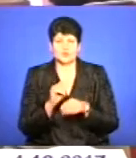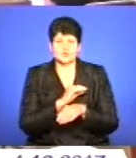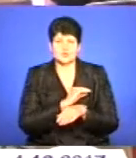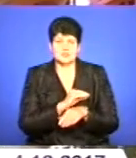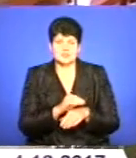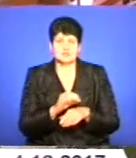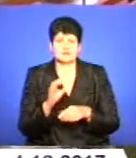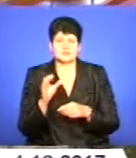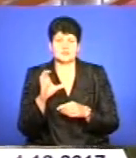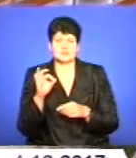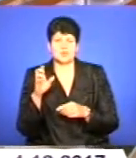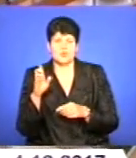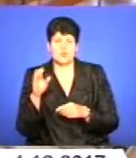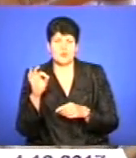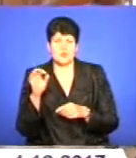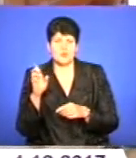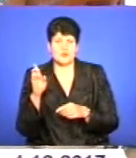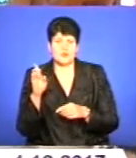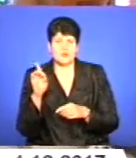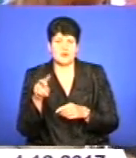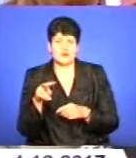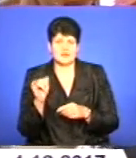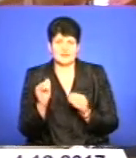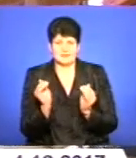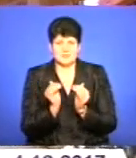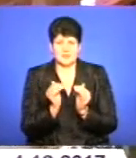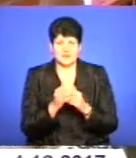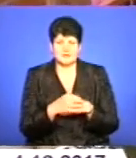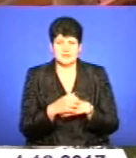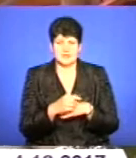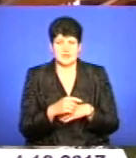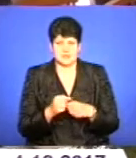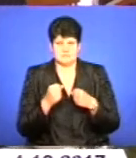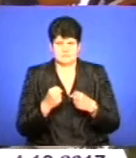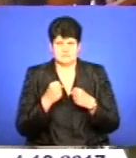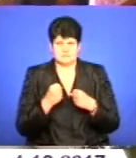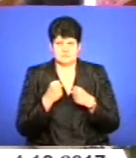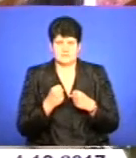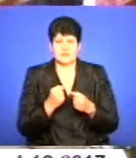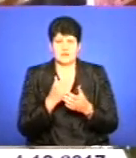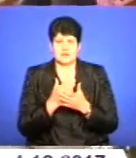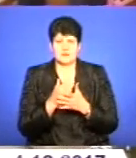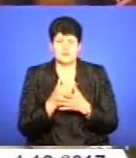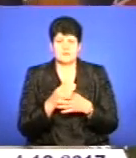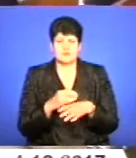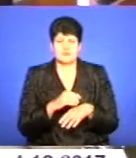соболиной бурмы. Порода очень некрупная, мелкая. Но мускулистая. Она имеет крупное тело,